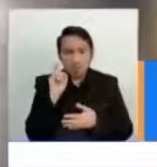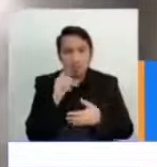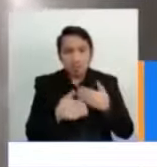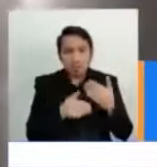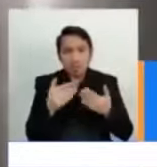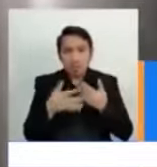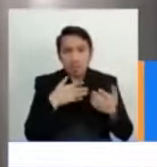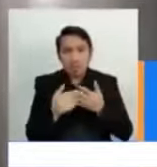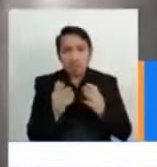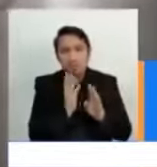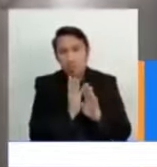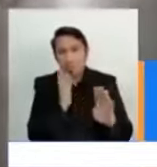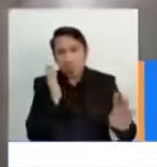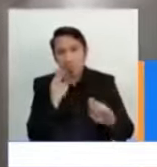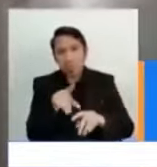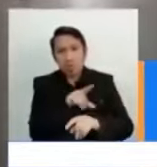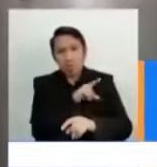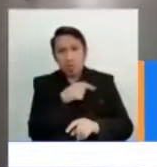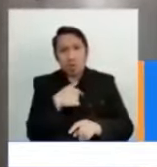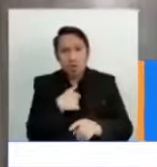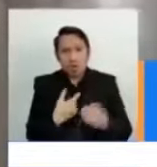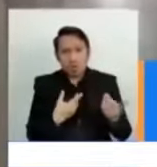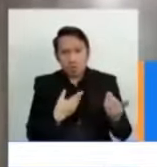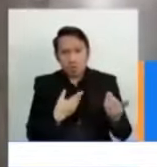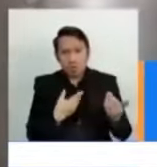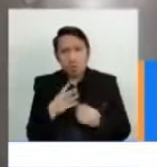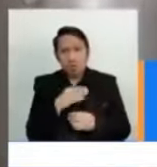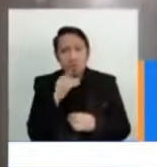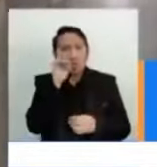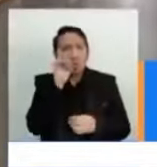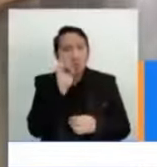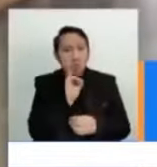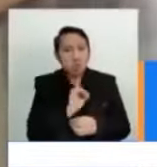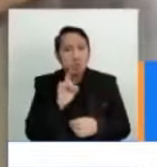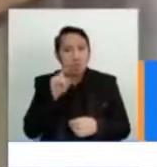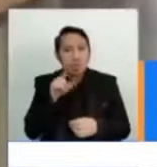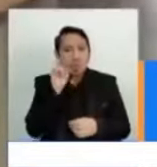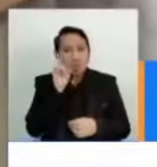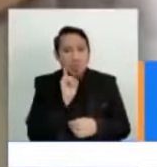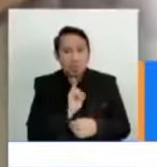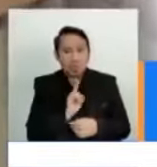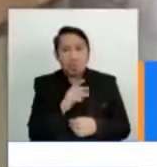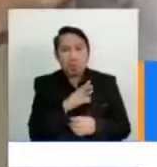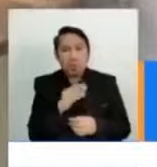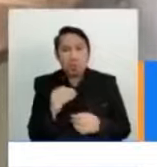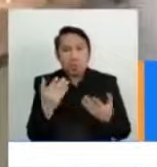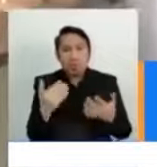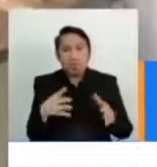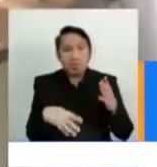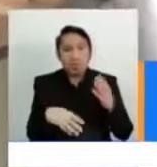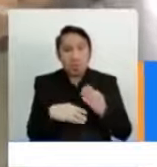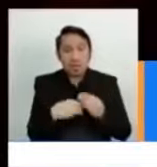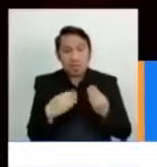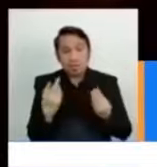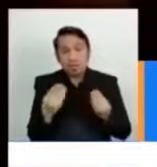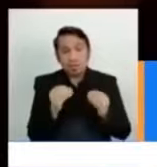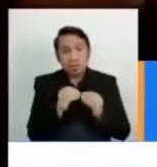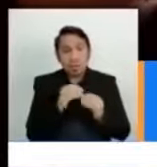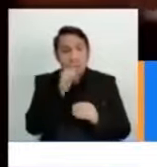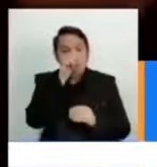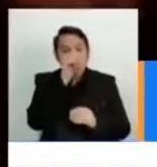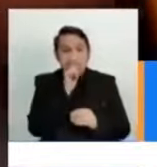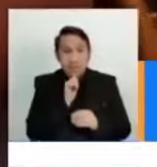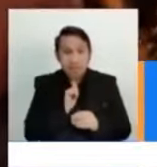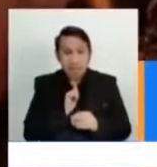yun. Nagagampanan ko naman. At saka smooth na smooth lang dapat. No? Oo. Tapos, syempre, dagdag na lang din ng baon ng kaunting pasensya na lang pasensya, din. Kasi,